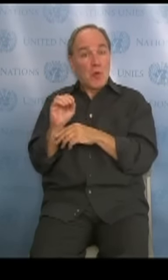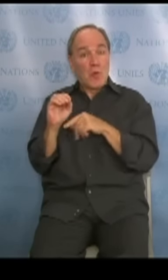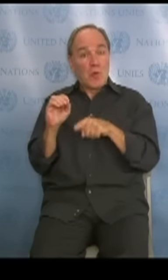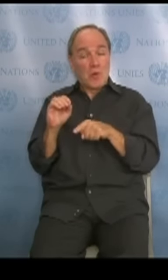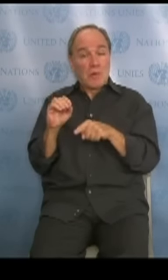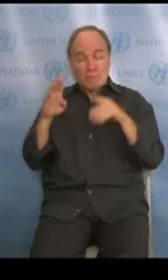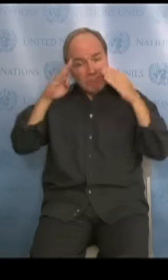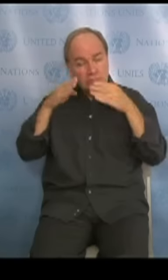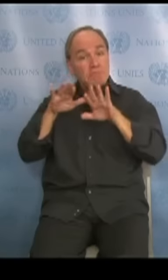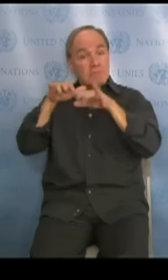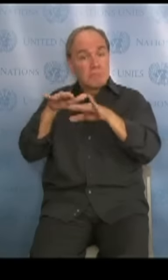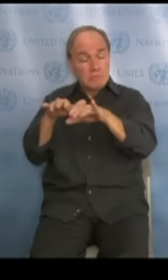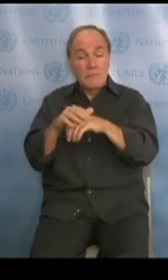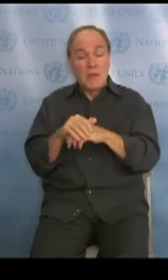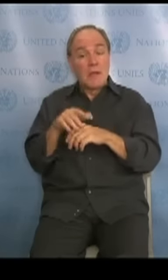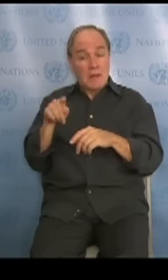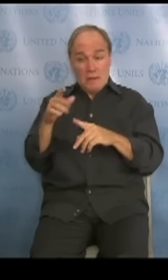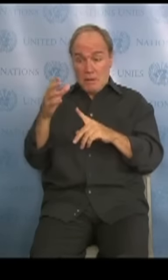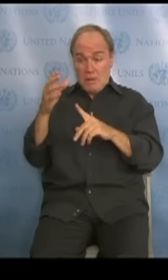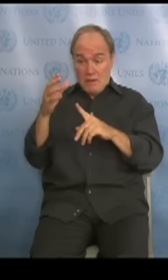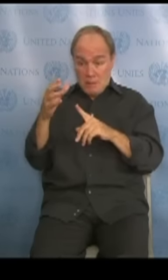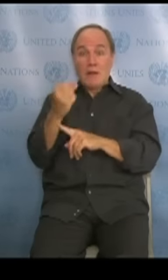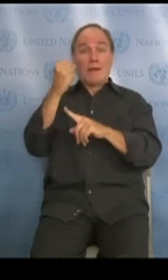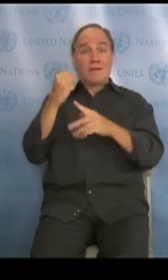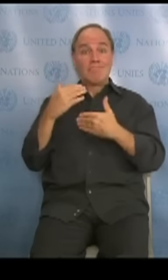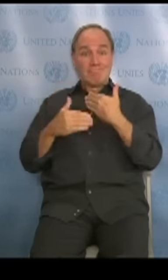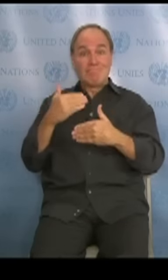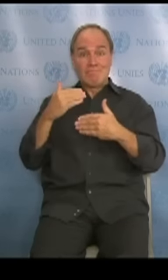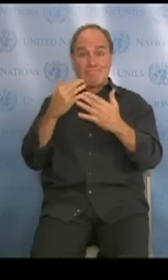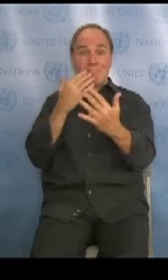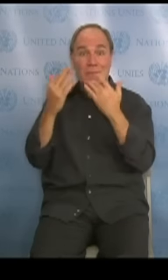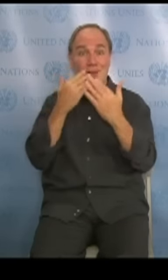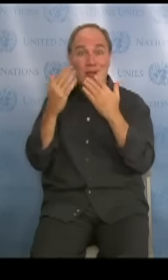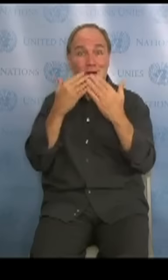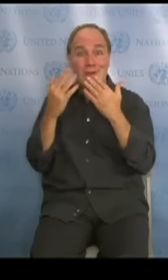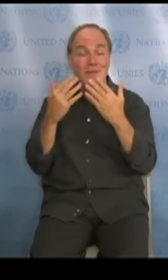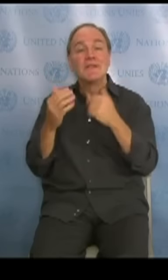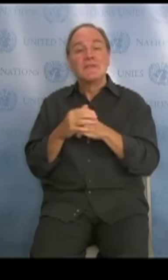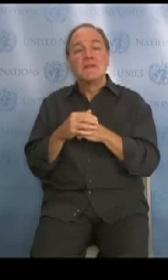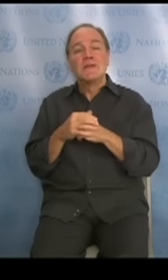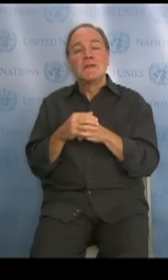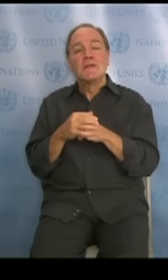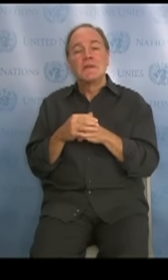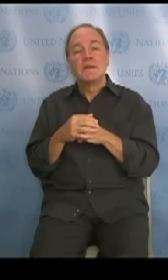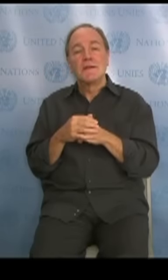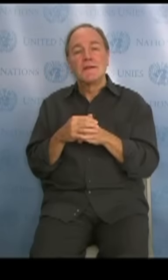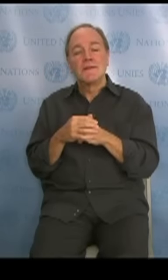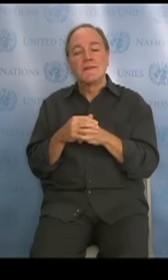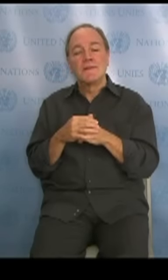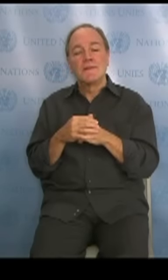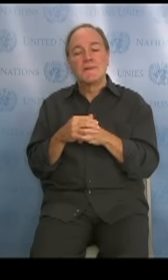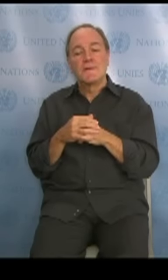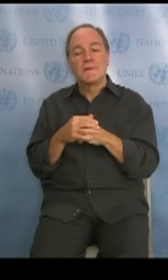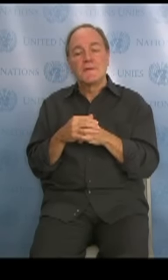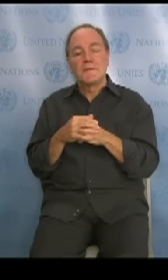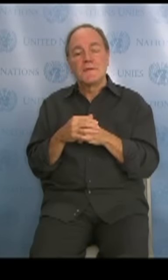de faire un bond qualitatif vers la réalisation de nos objectifs de développement durable.